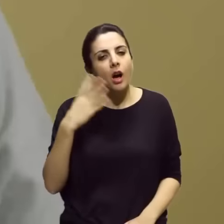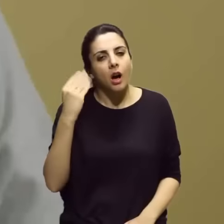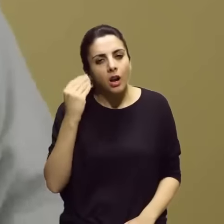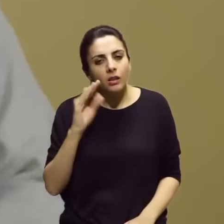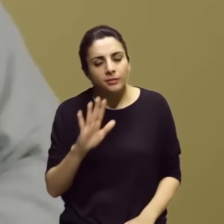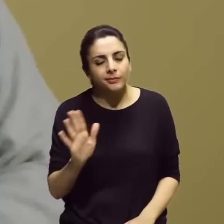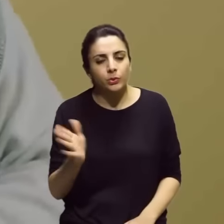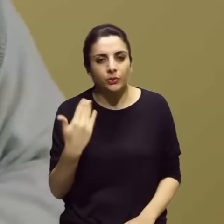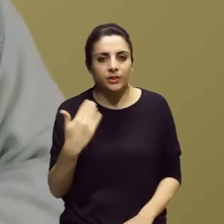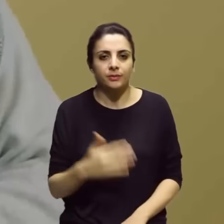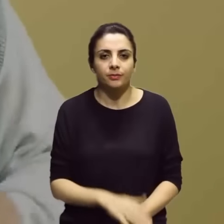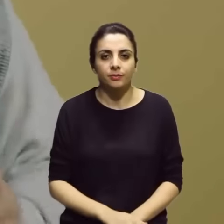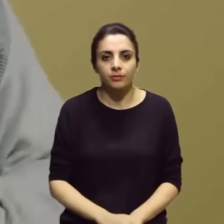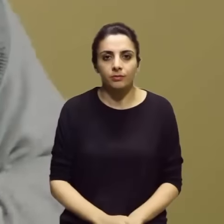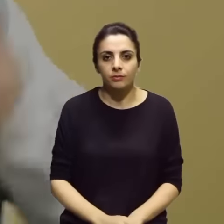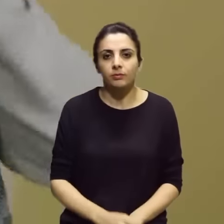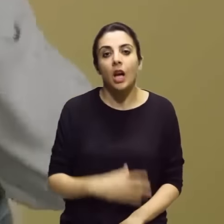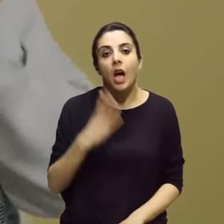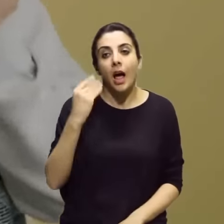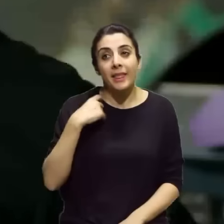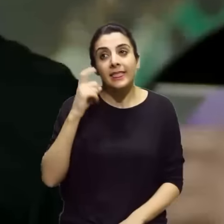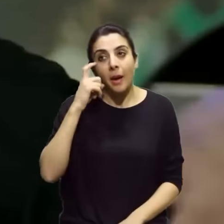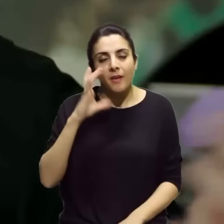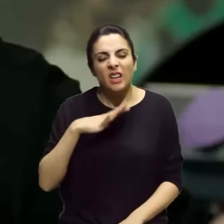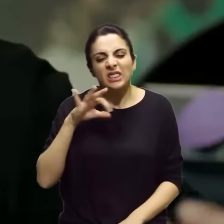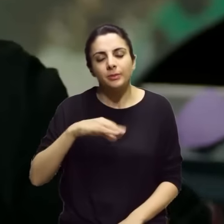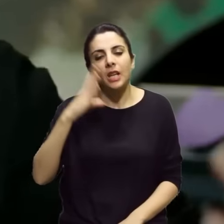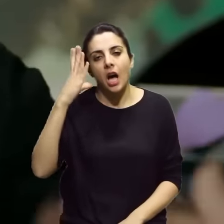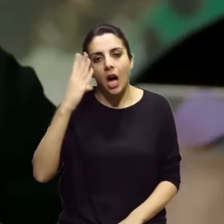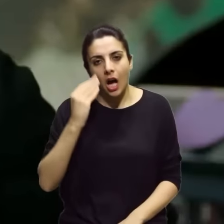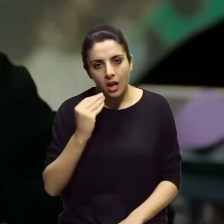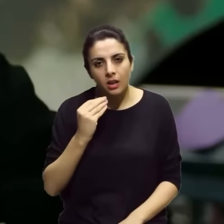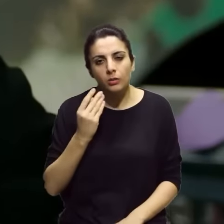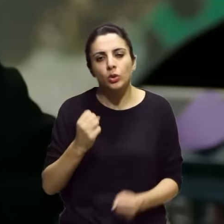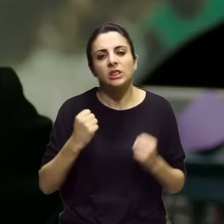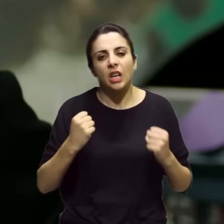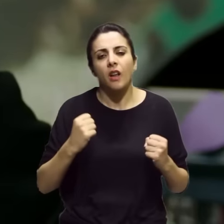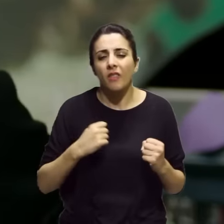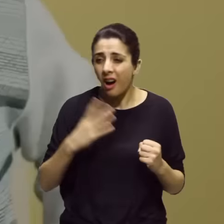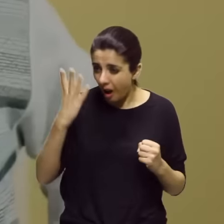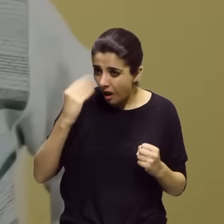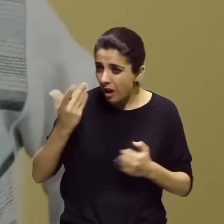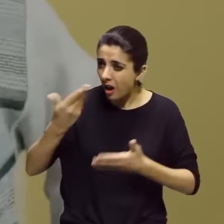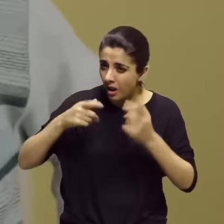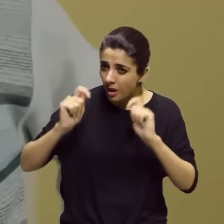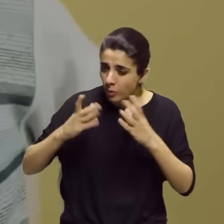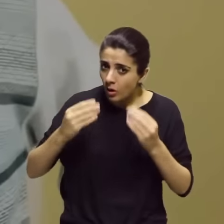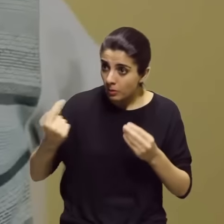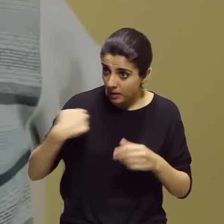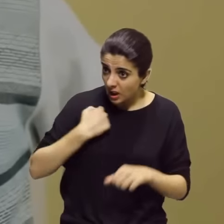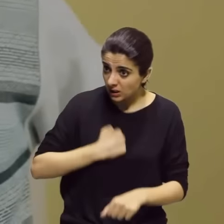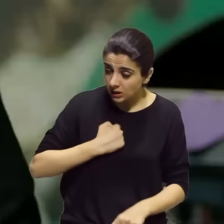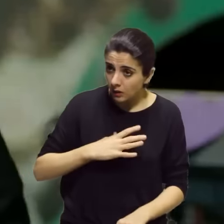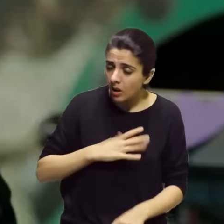Ben anladım. Bir olay zaten hani tahmin etmiştim de şimdi anladım olay ipe gergin bir olay. Abi anladıysan bana da anlatsana ya. Bana mı kızdım